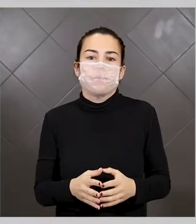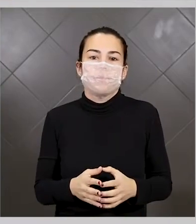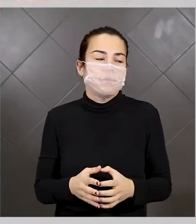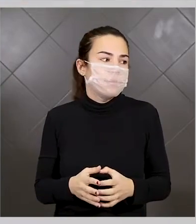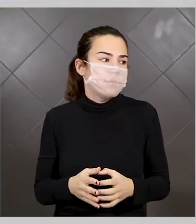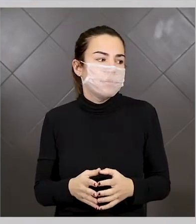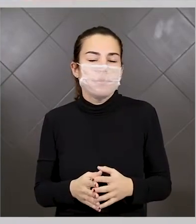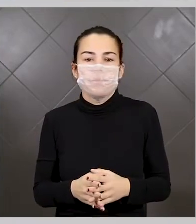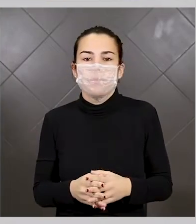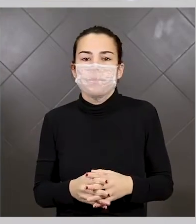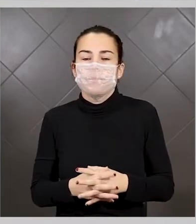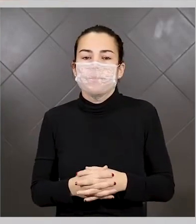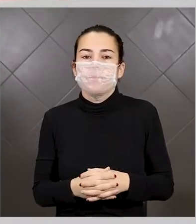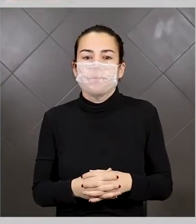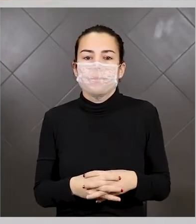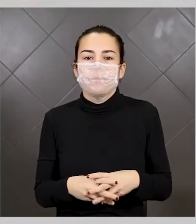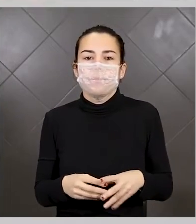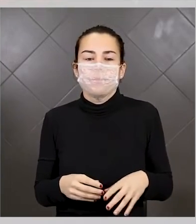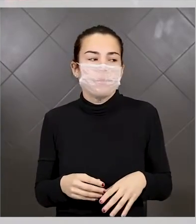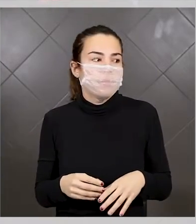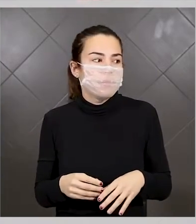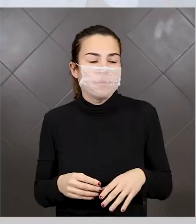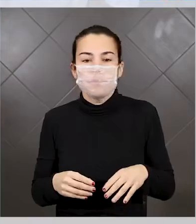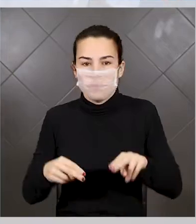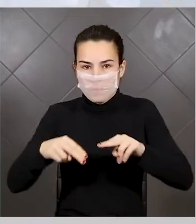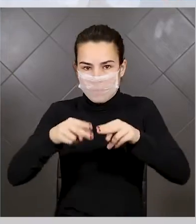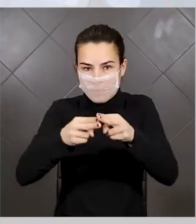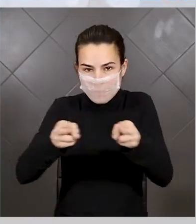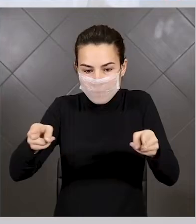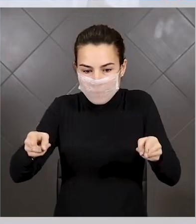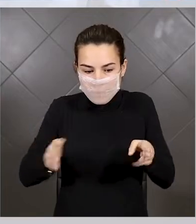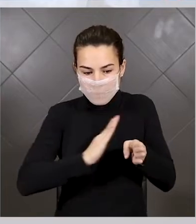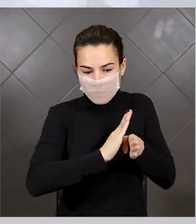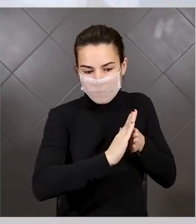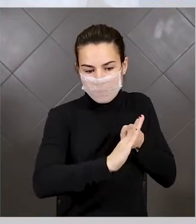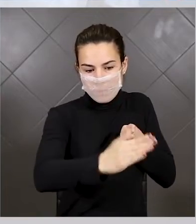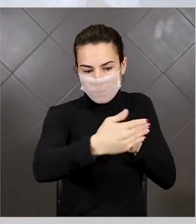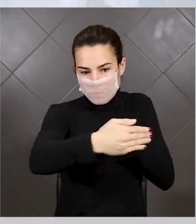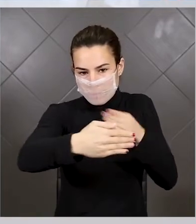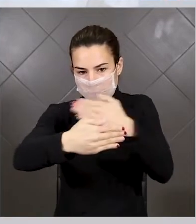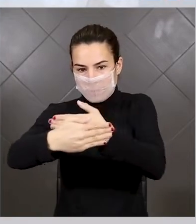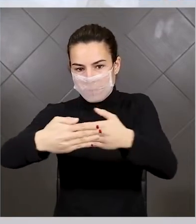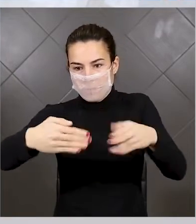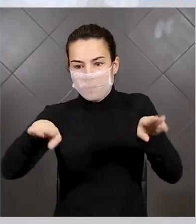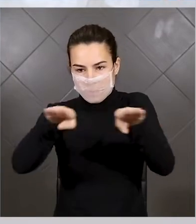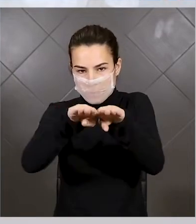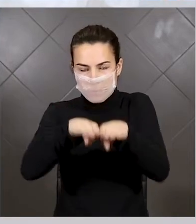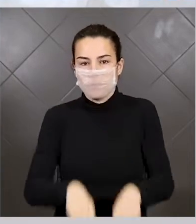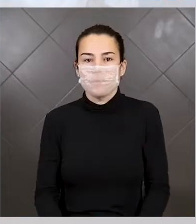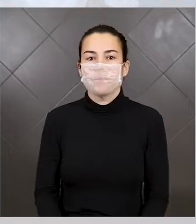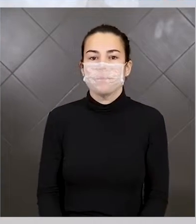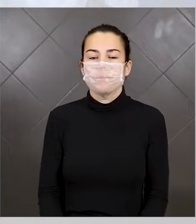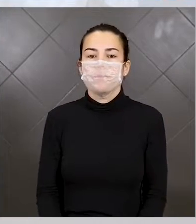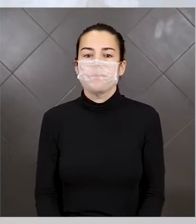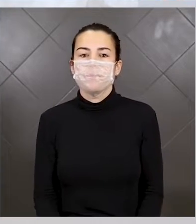I el que fem primer és instal·lar bé tots els costats de la llauna, sense deixar gens d'aire.